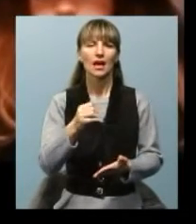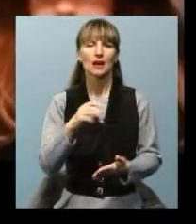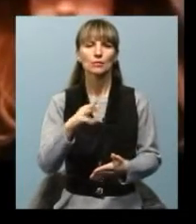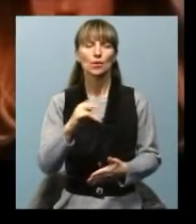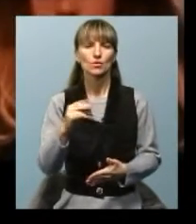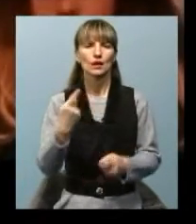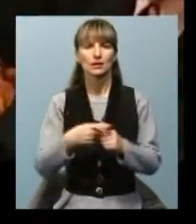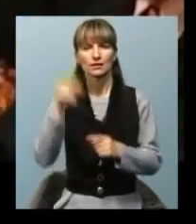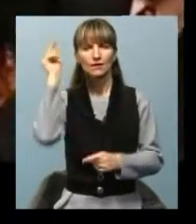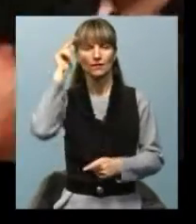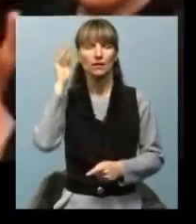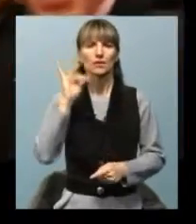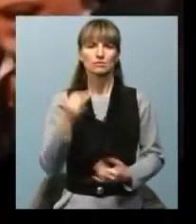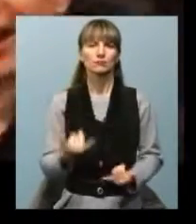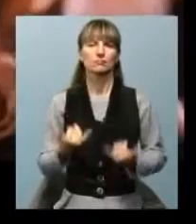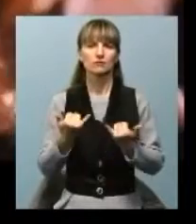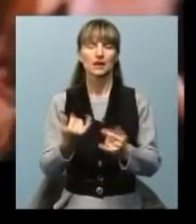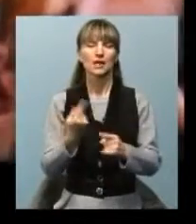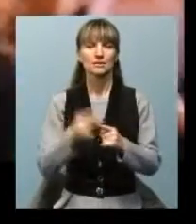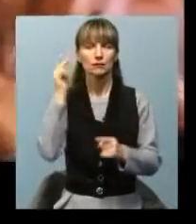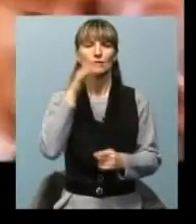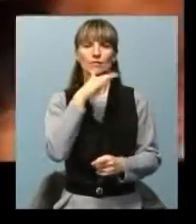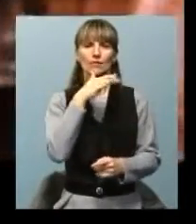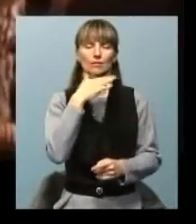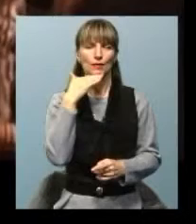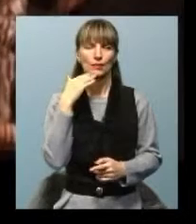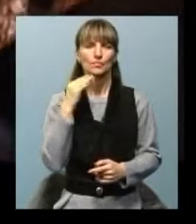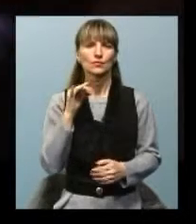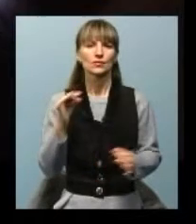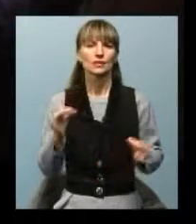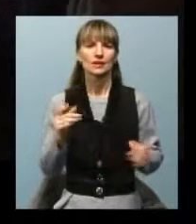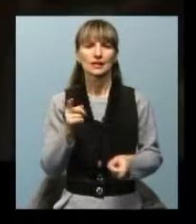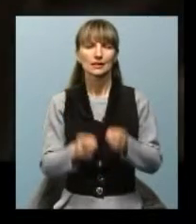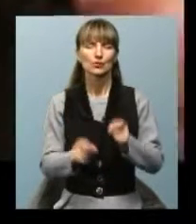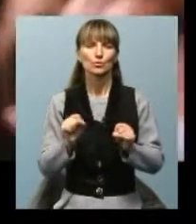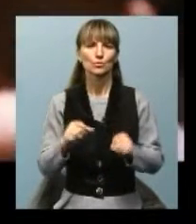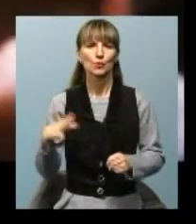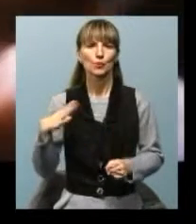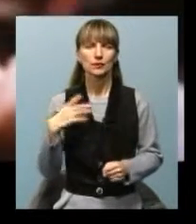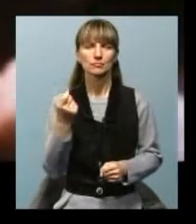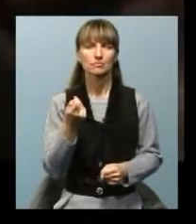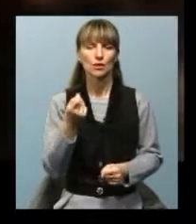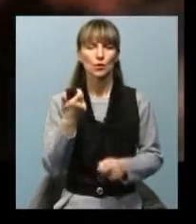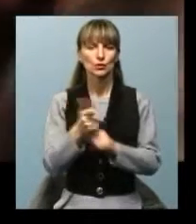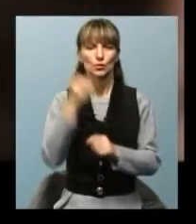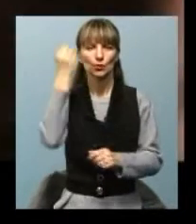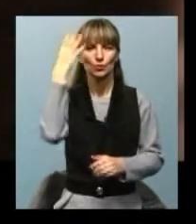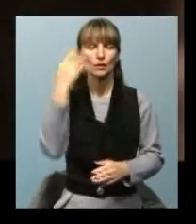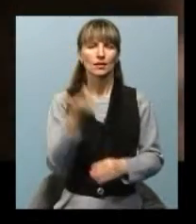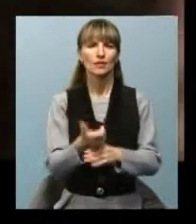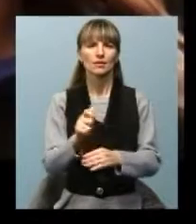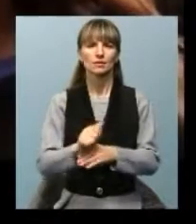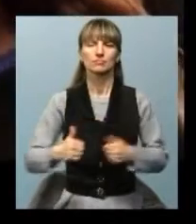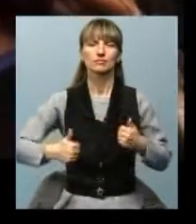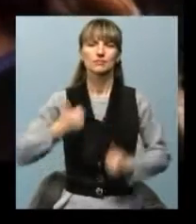– це навчання. І приділяє вона цьому багато часу. Інколи вона навіть може здатися трішки зарозумілою і надміру